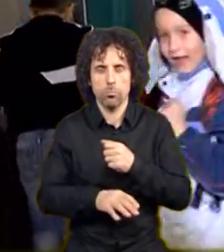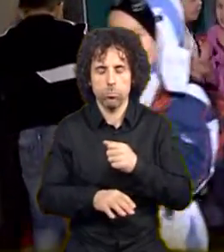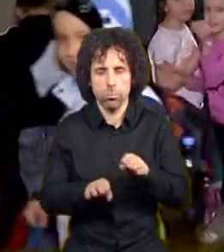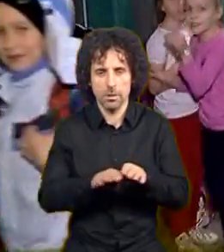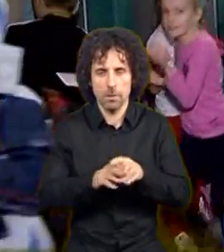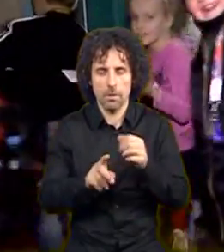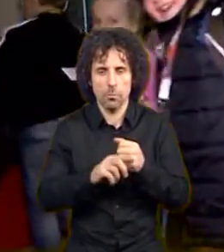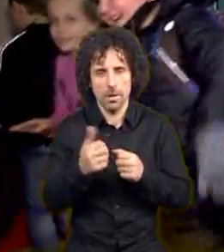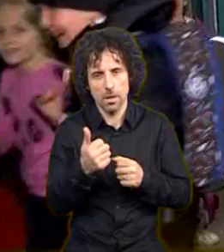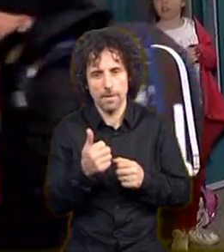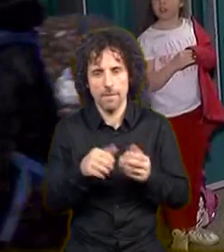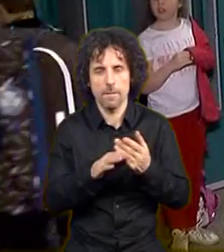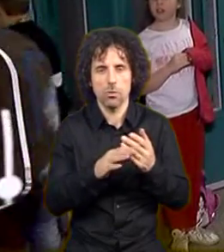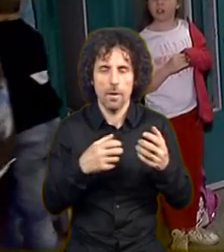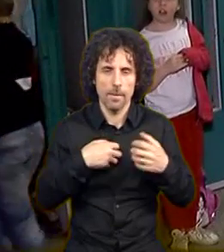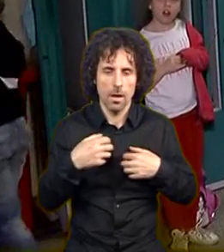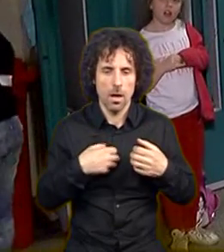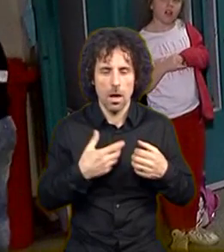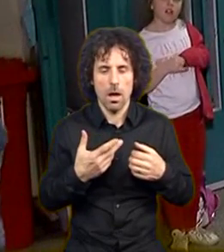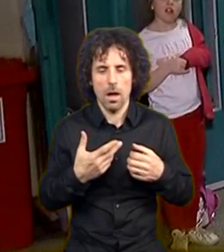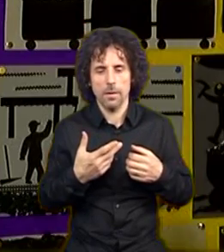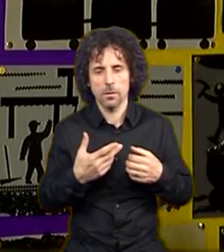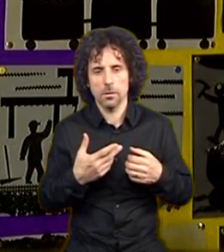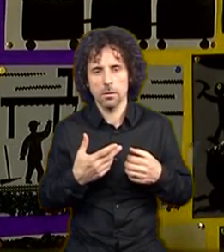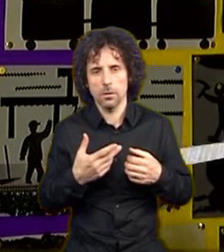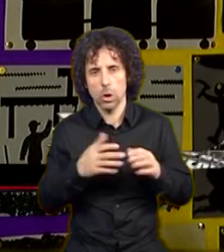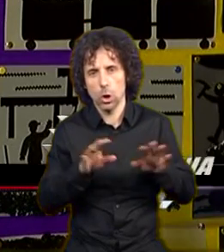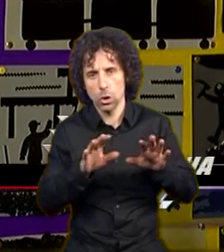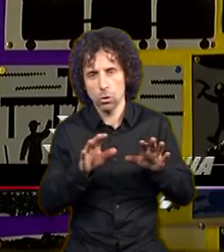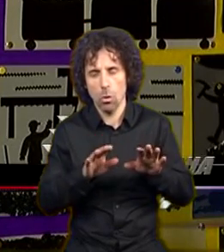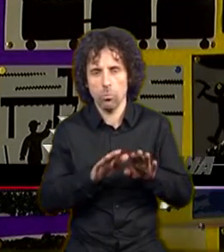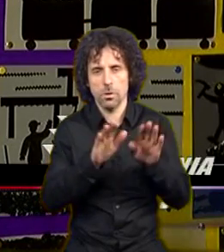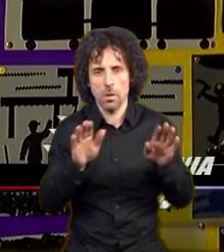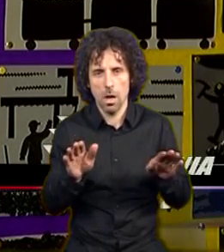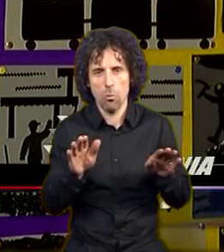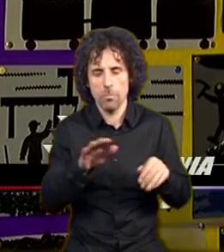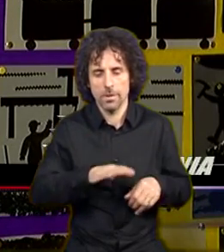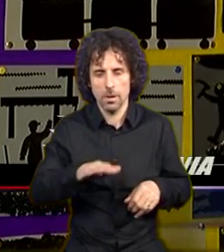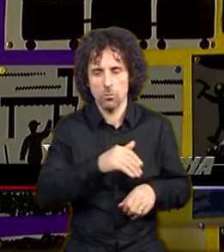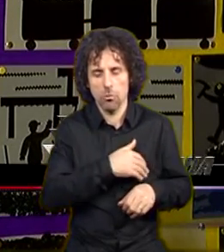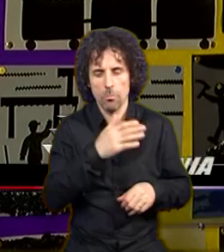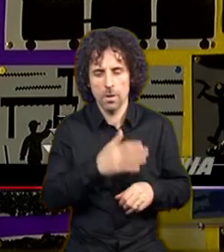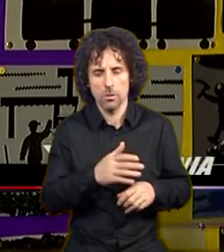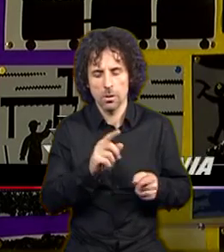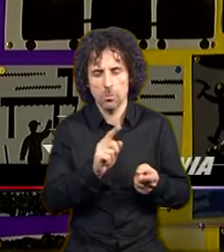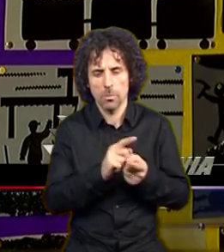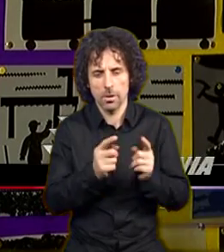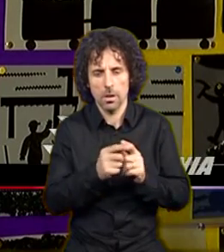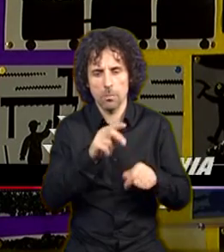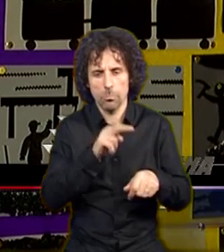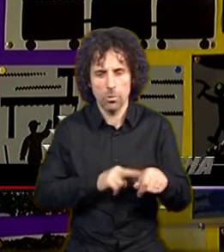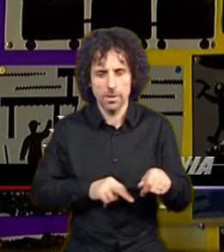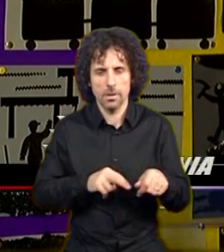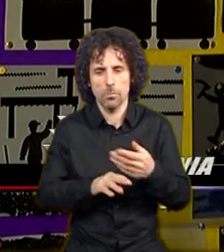Szkoła Podstawowa nr 1. Będą to m.in. wyjścia do teatru, do multikina, do muzeum. Na terenie szkoły będzie również